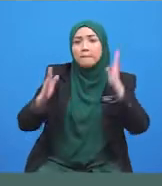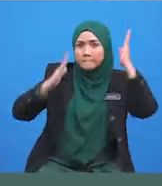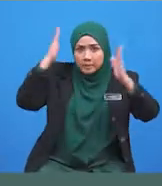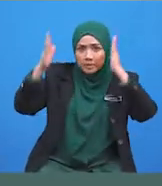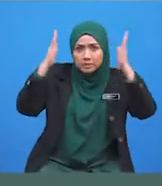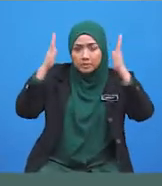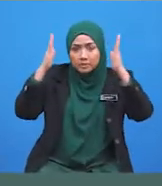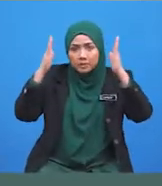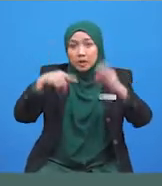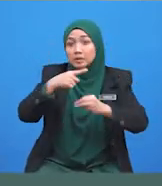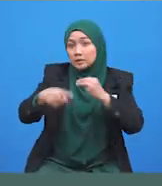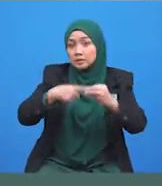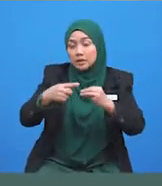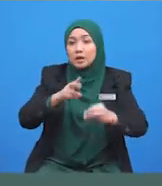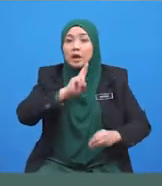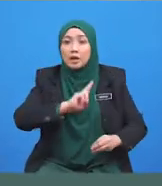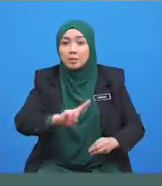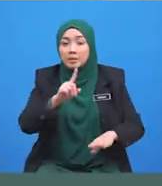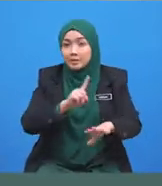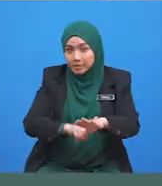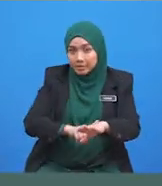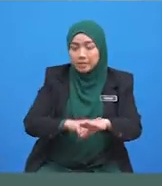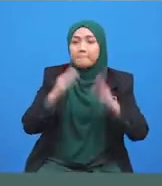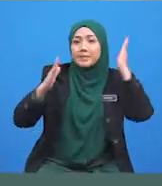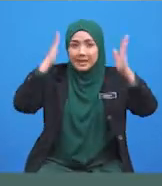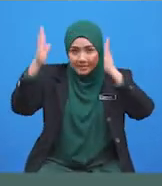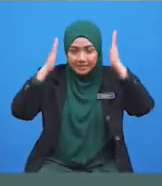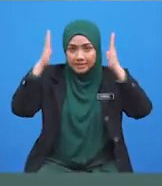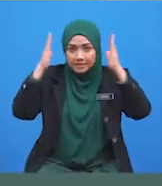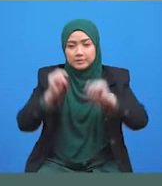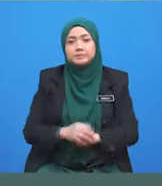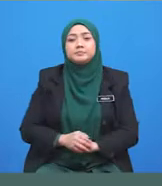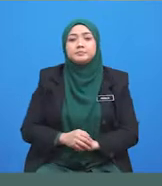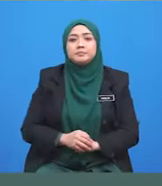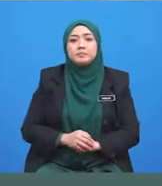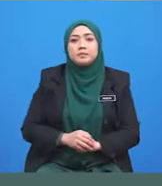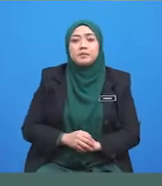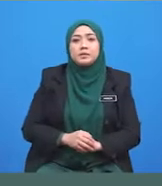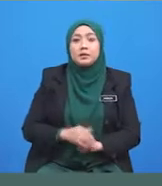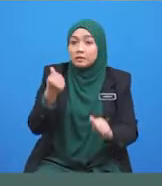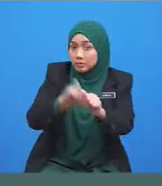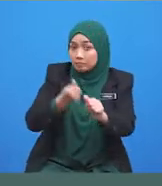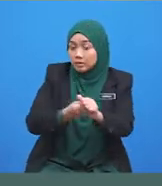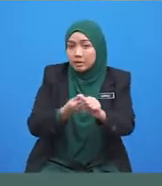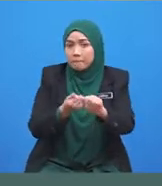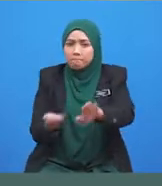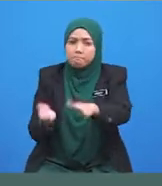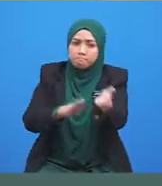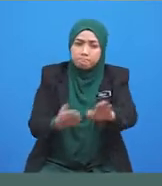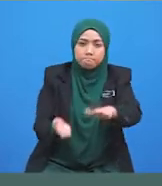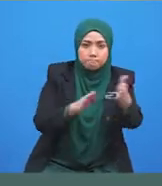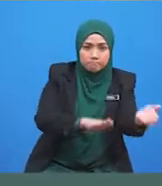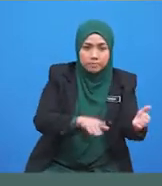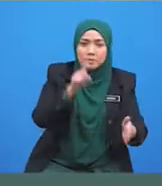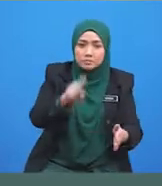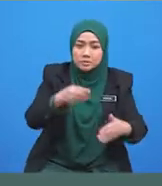memahami tentang agama dan kepercayaan di Malaysia. Bagus murid-murid, setiap kematian mesti